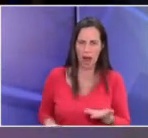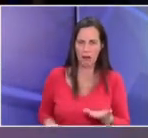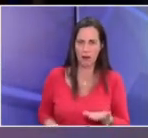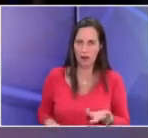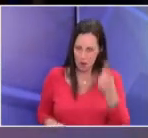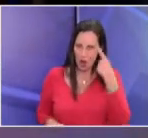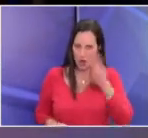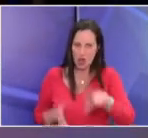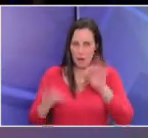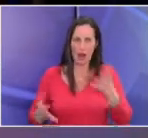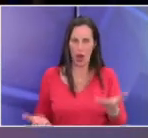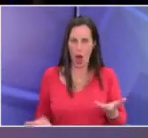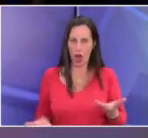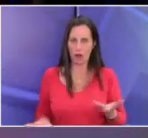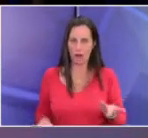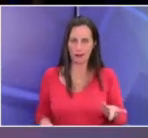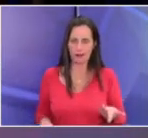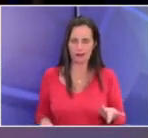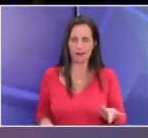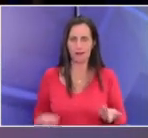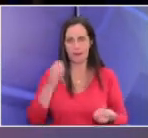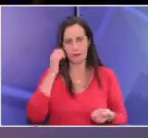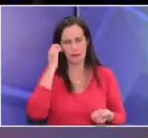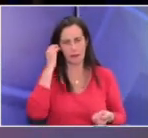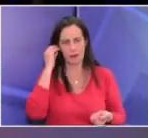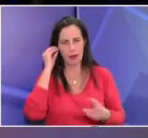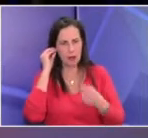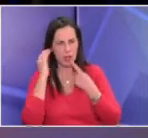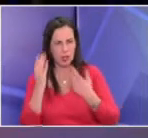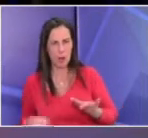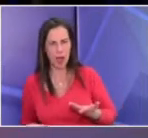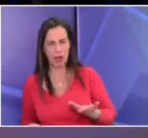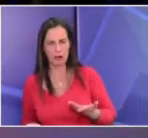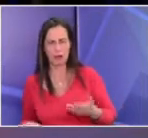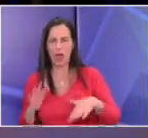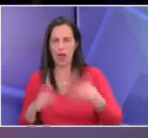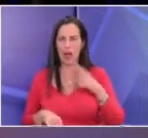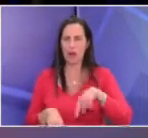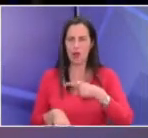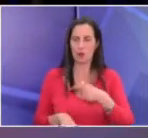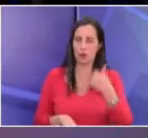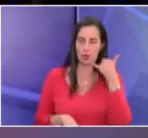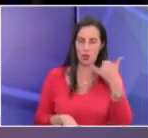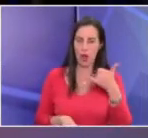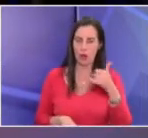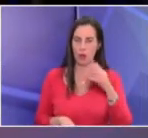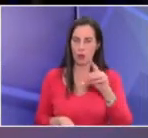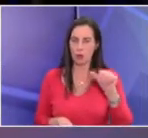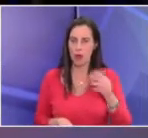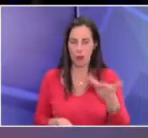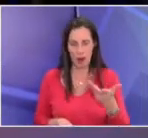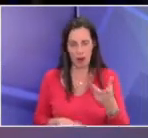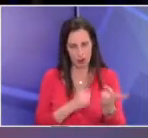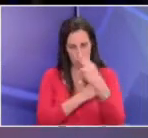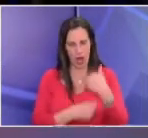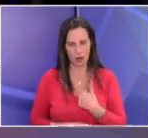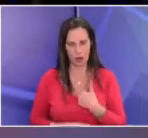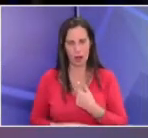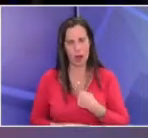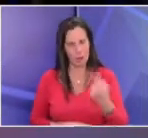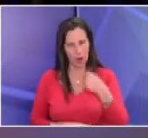הדרישה? מהמדינה. מה צריכים לעשות? למשל, אתה דוגמה. בארצות הברית עוסק זהיר, שנתיים ראשונות לא משלם מס. נראה לו